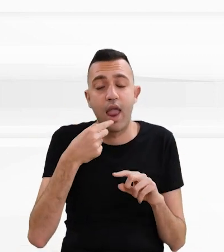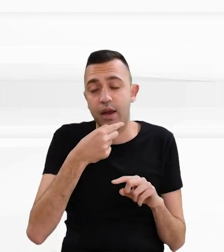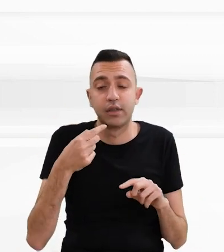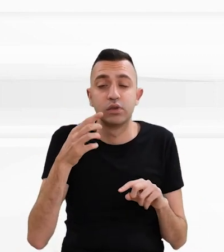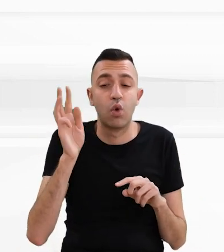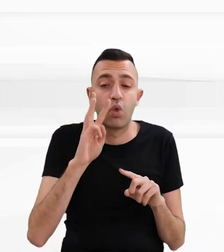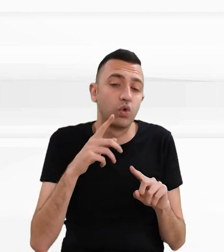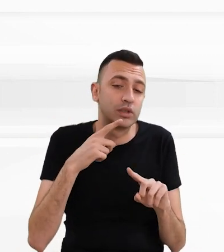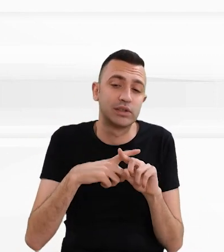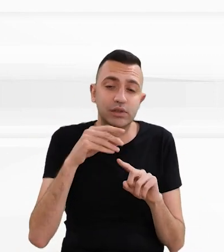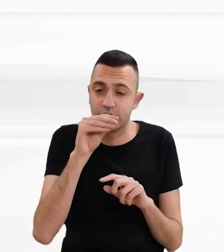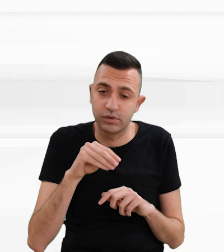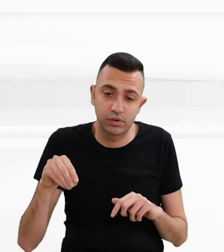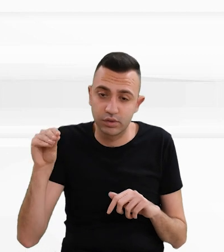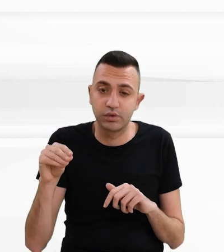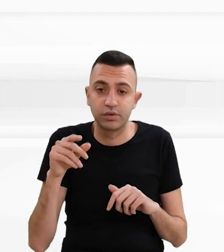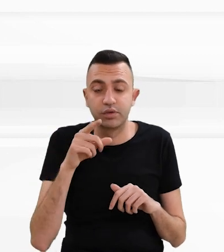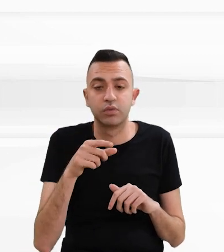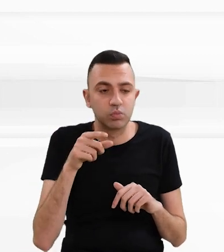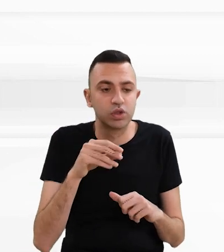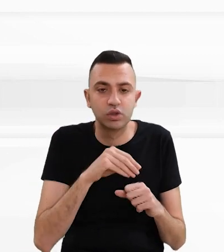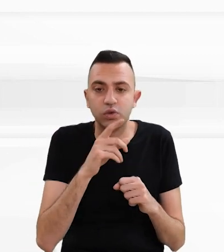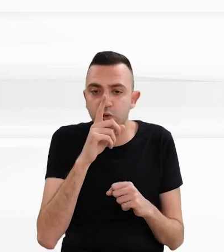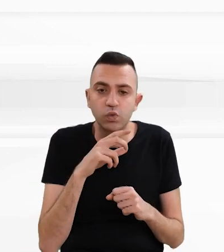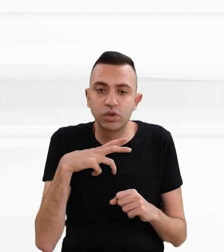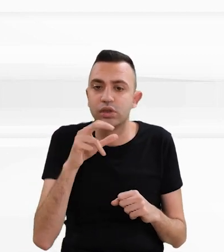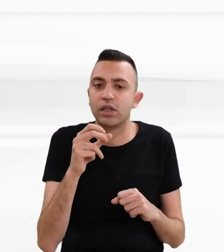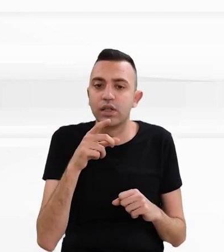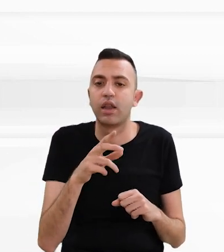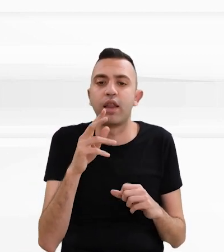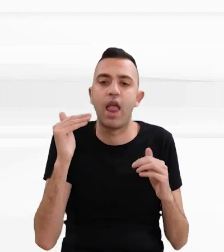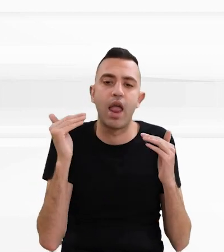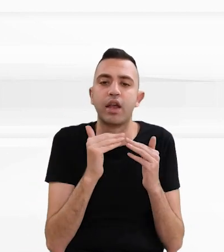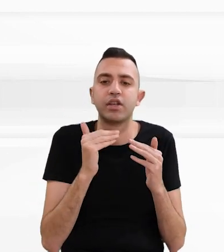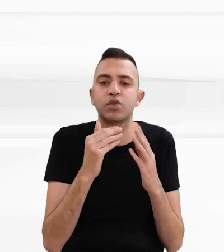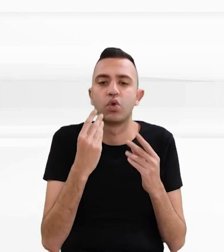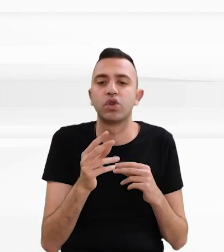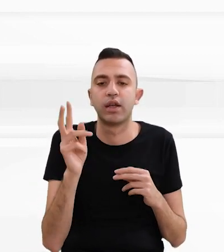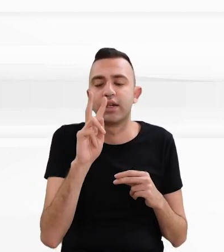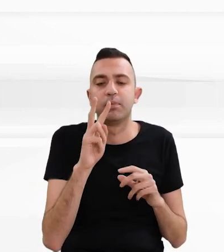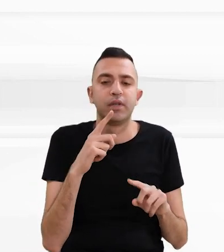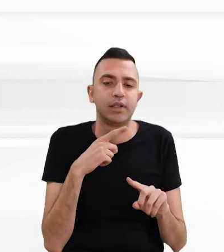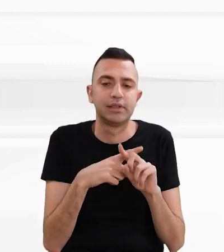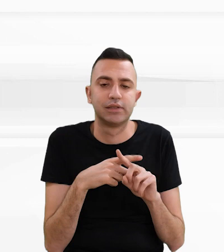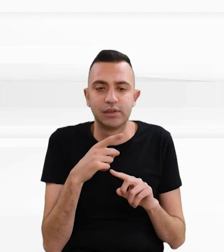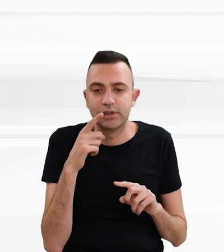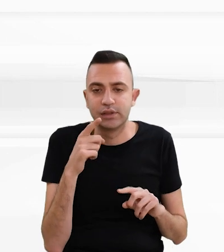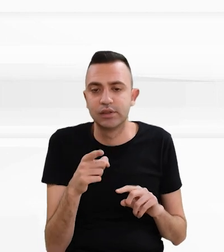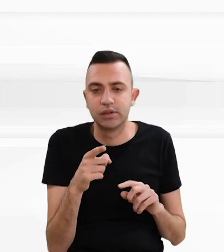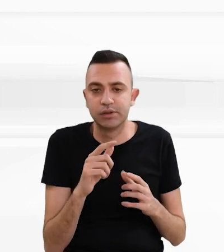ekleyelim meksi 30x eklediğimiz zaman buradan 180 eşit olacak